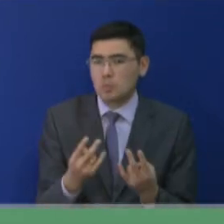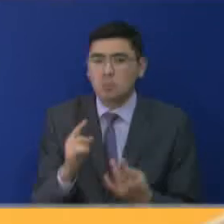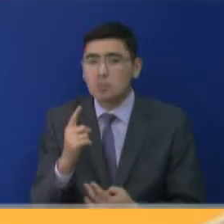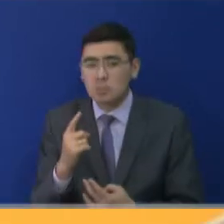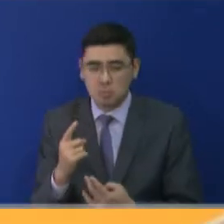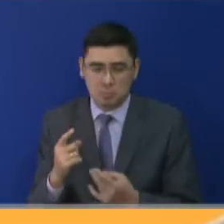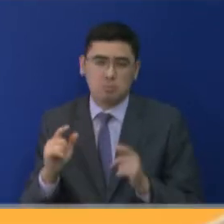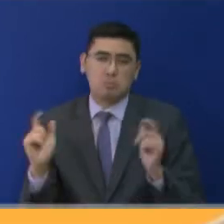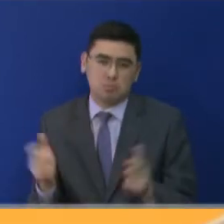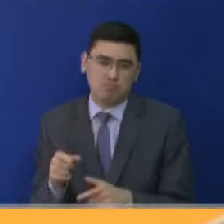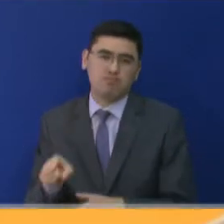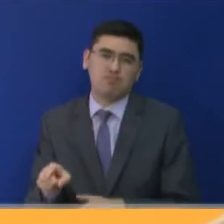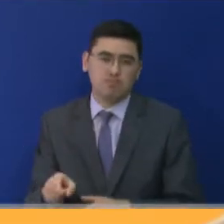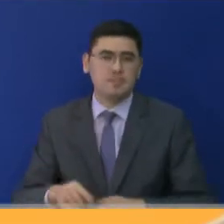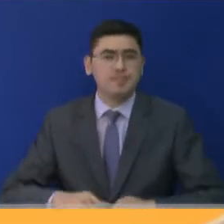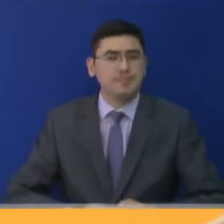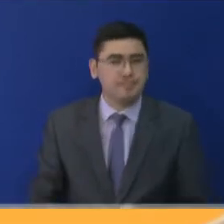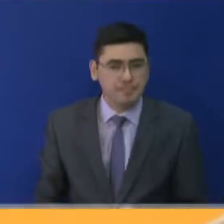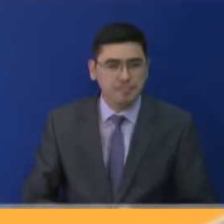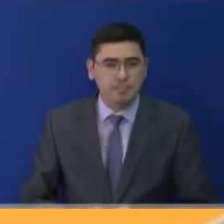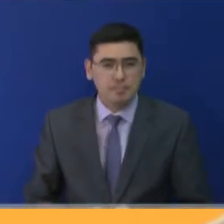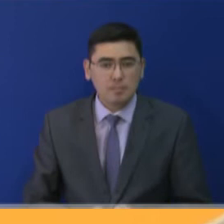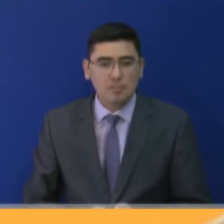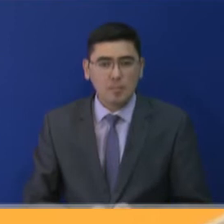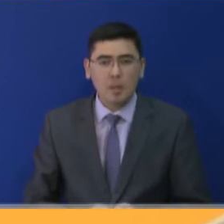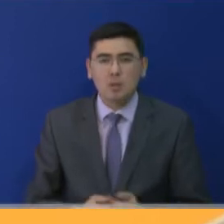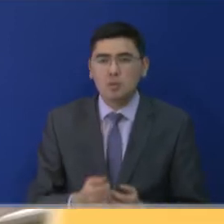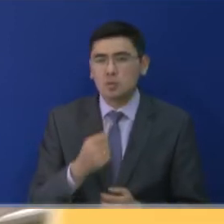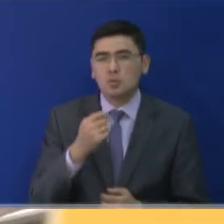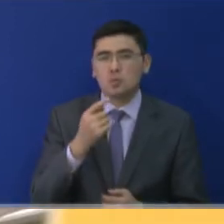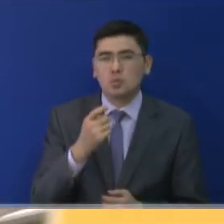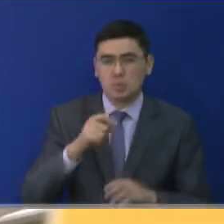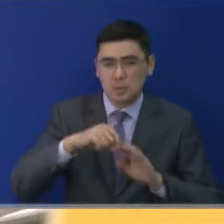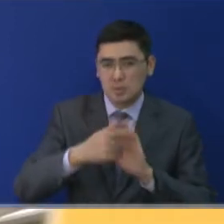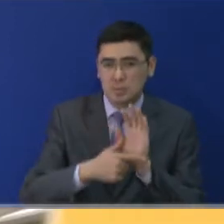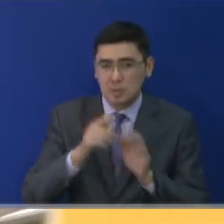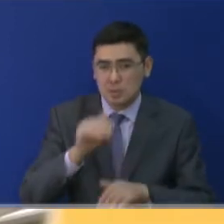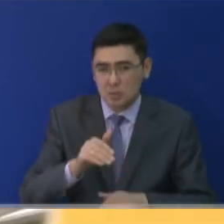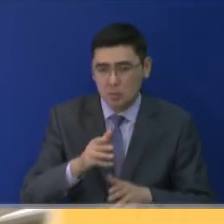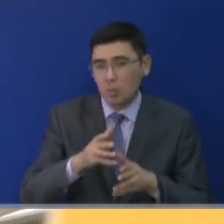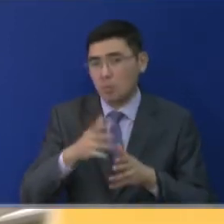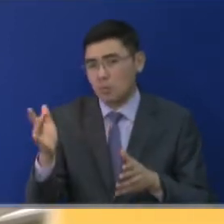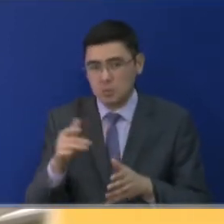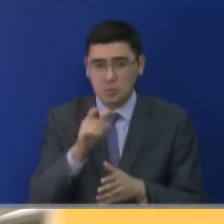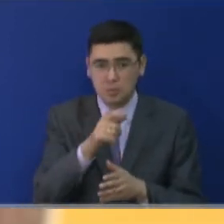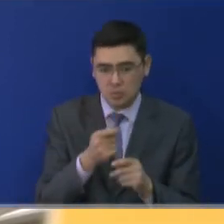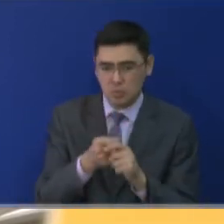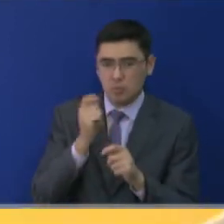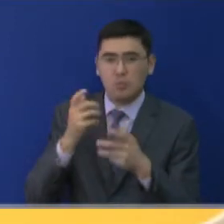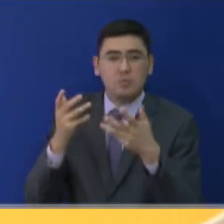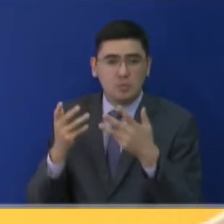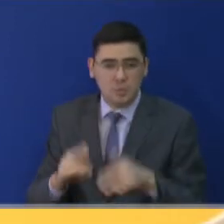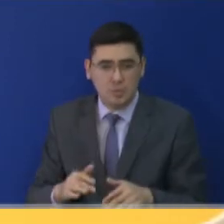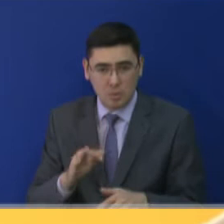пайдалы. Бүгінгі таңда ел бойынша бұл қосымшаны 117 мыңнан астам қолданушы жүктеген. Қосымшаның үлесіне